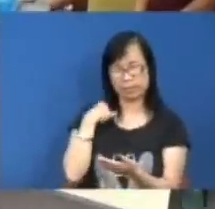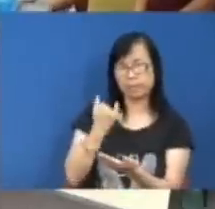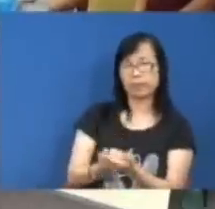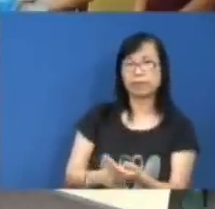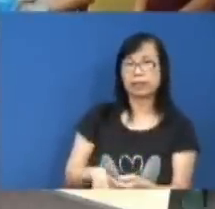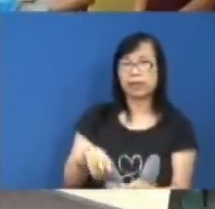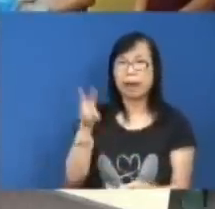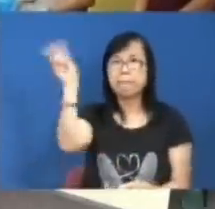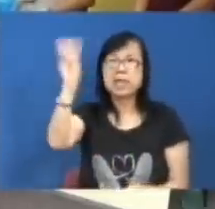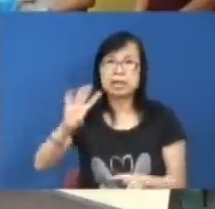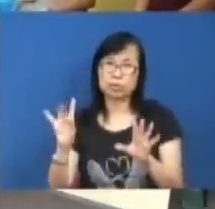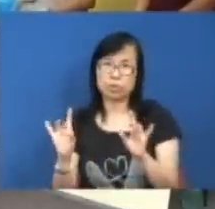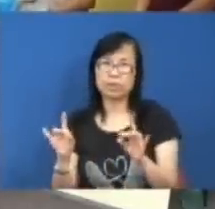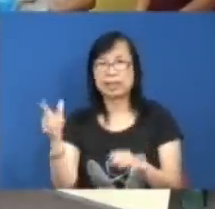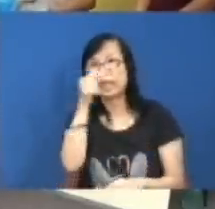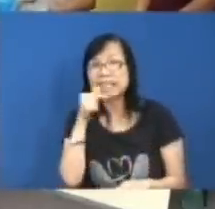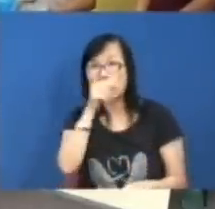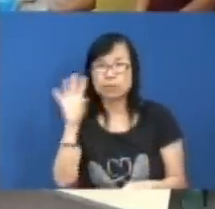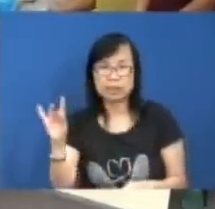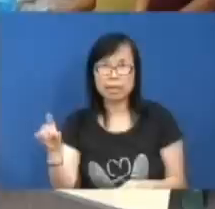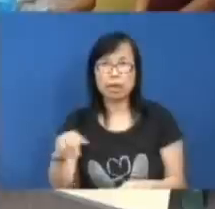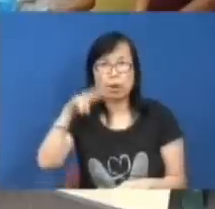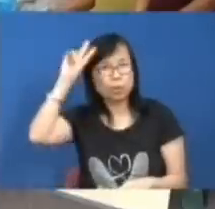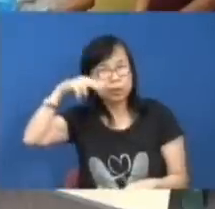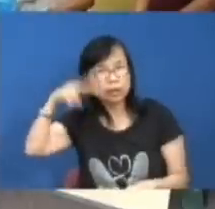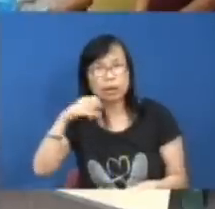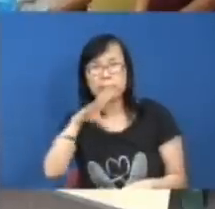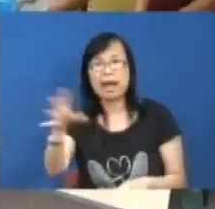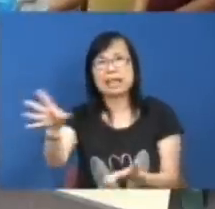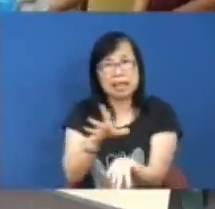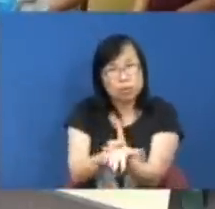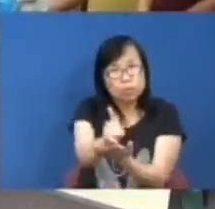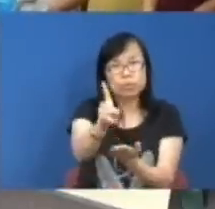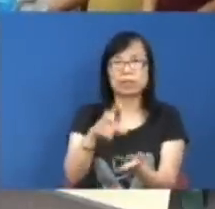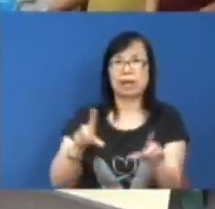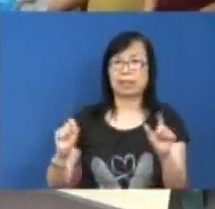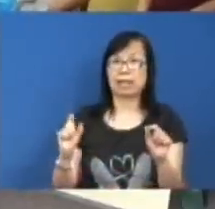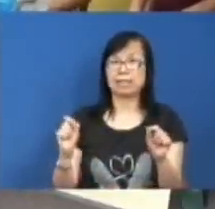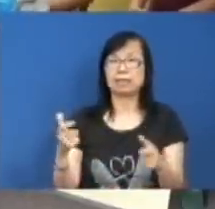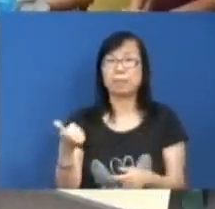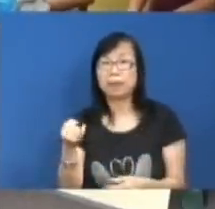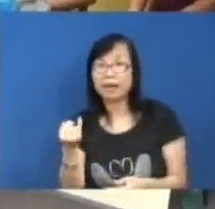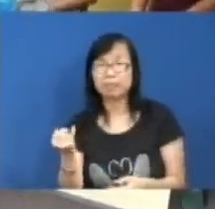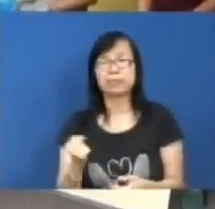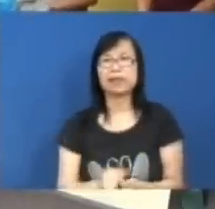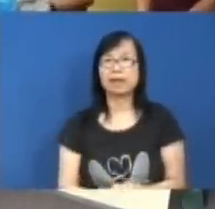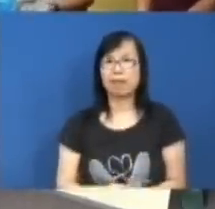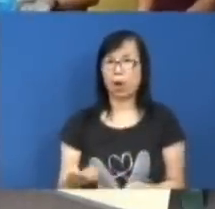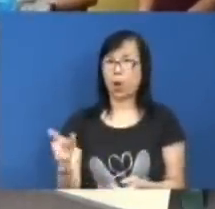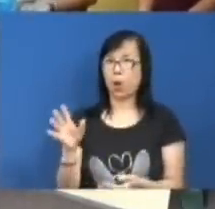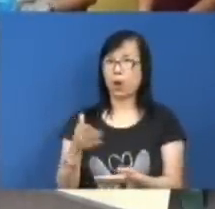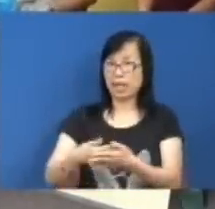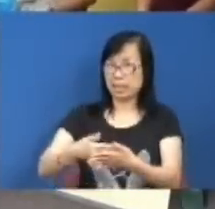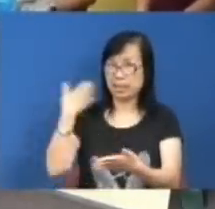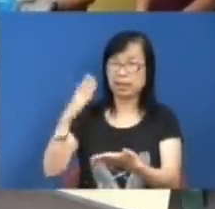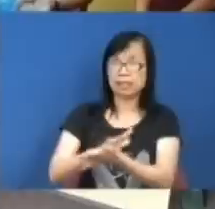叫水劑，咩叫油劑啫？我成日俾人問。咁啊，而家專家喺度啦，咁你揀咗個聽咯，好 嘛？OK， 其實早十